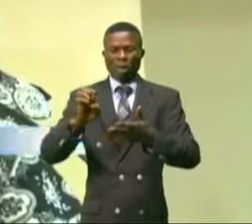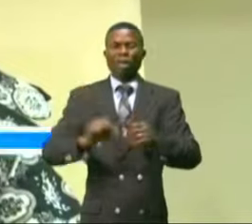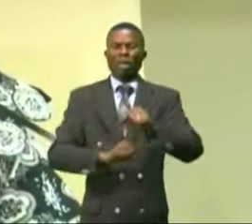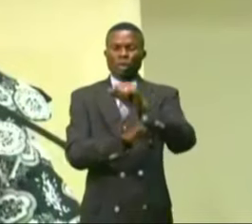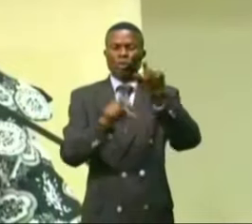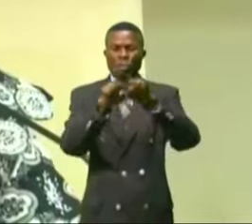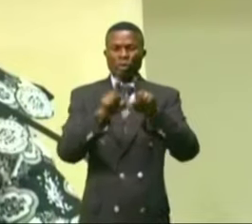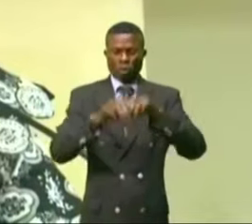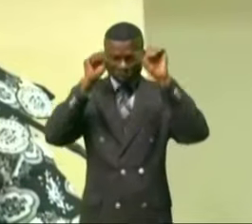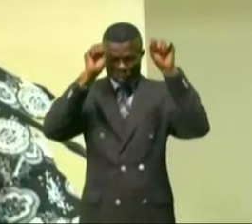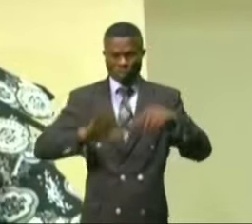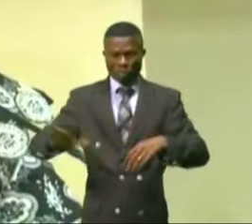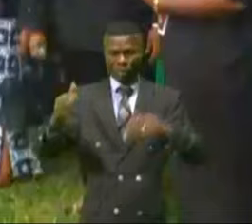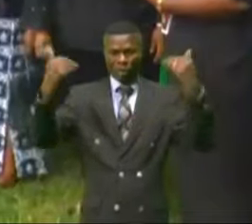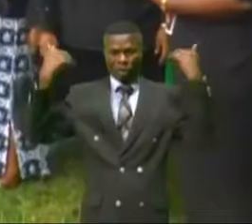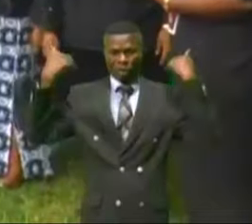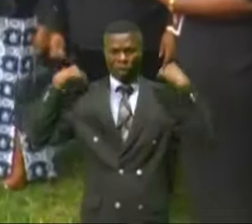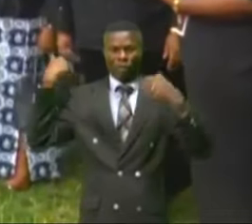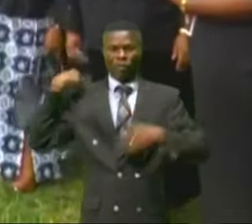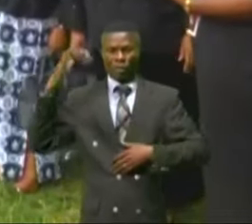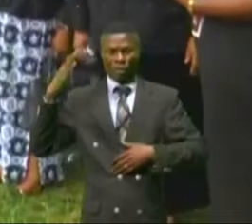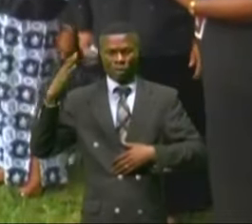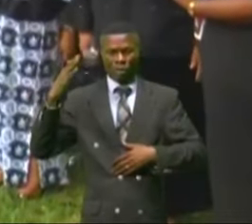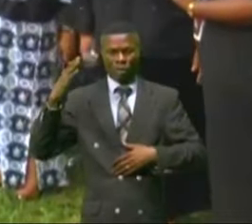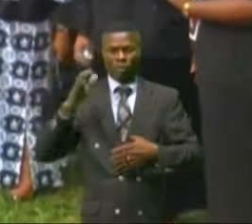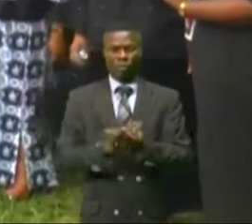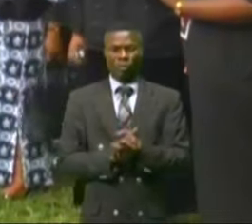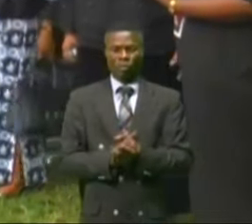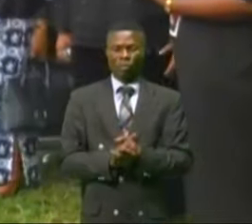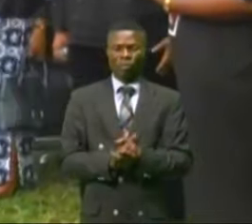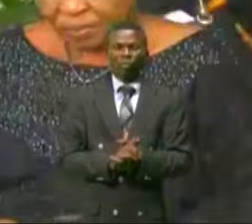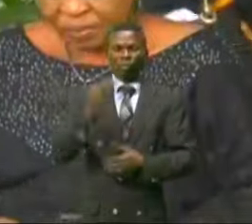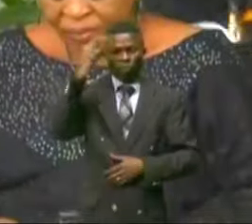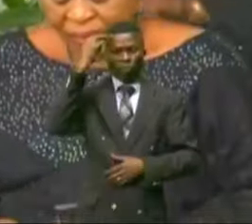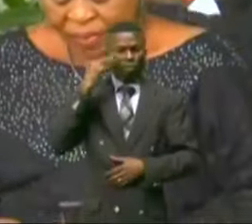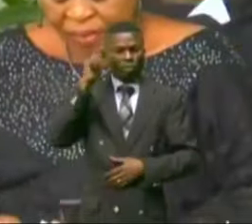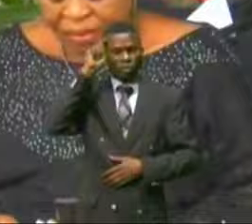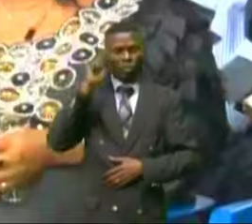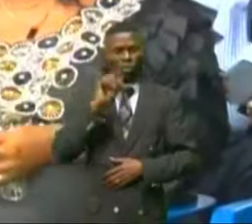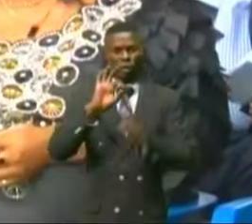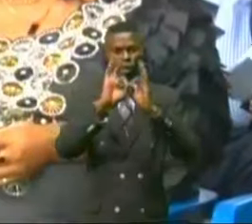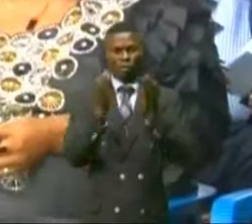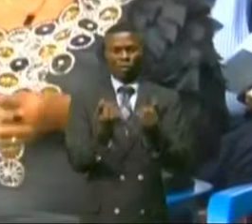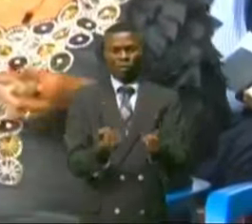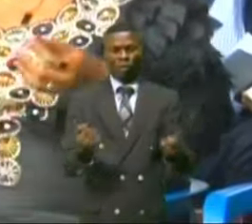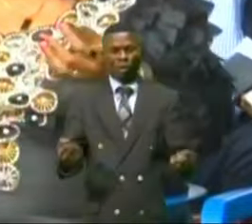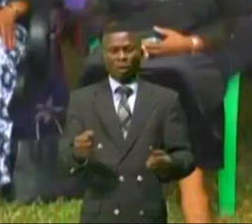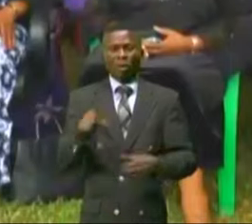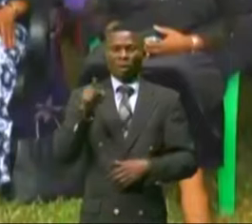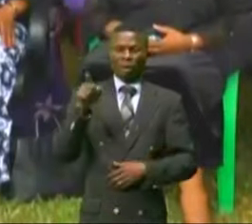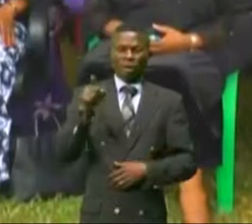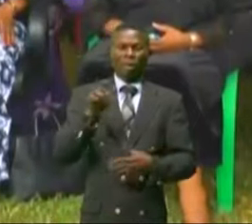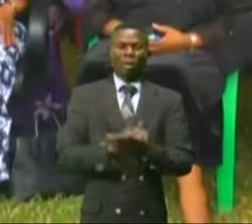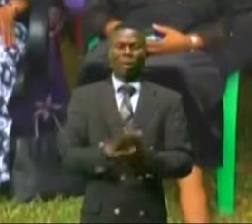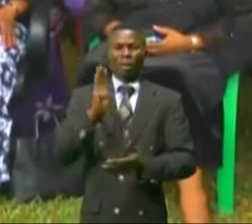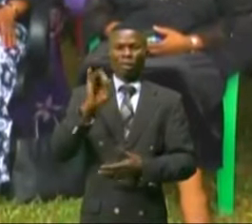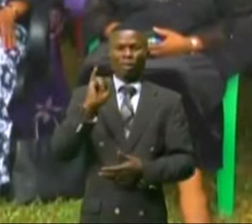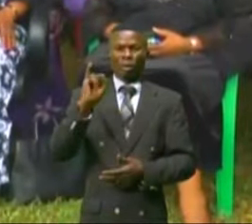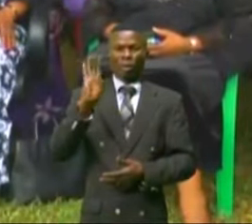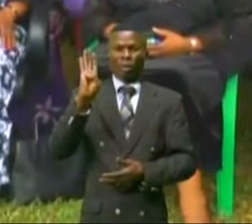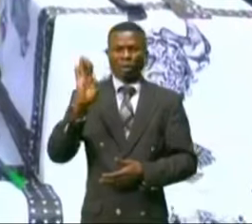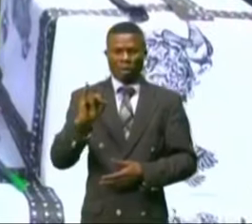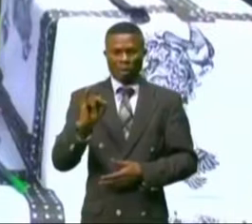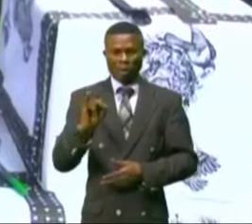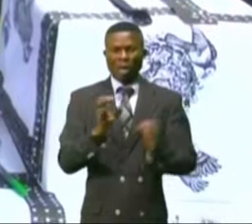République, chef de l'État. D'une pierre deux coups, la ministre du Genre, Enfants et Familles, Mireille Massangou-Bibi-Mouloko, a